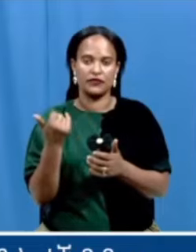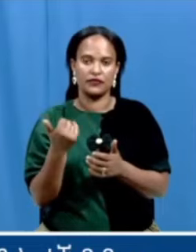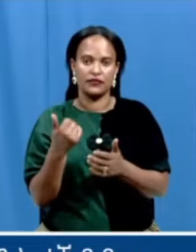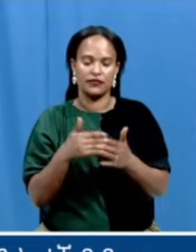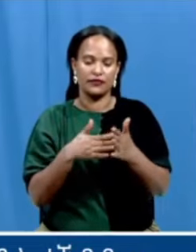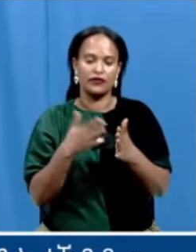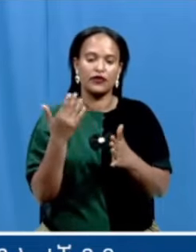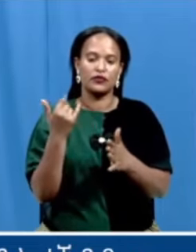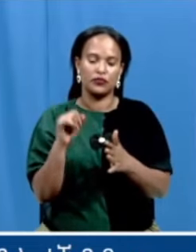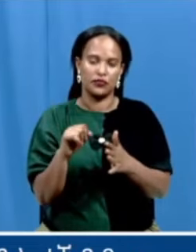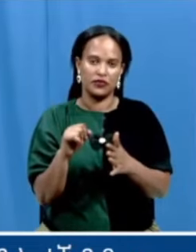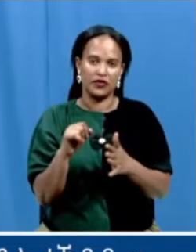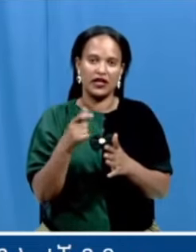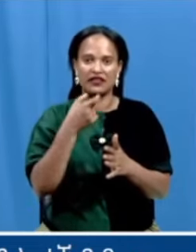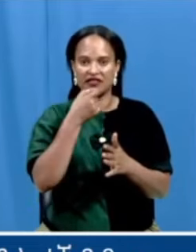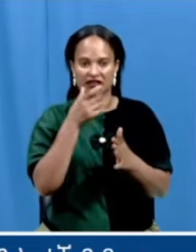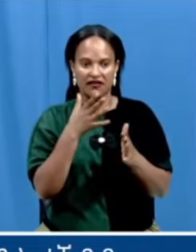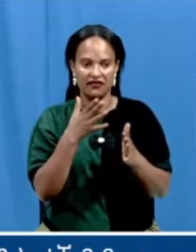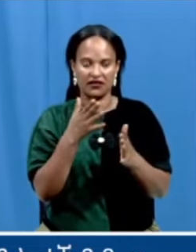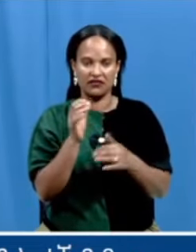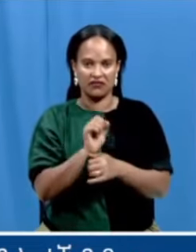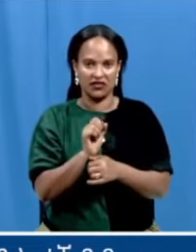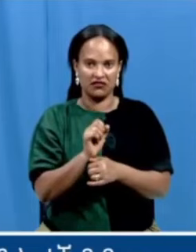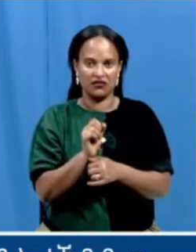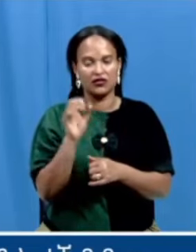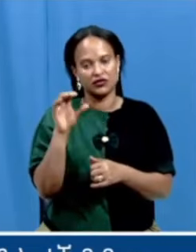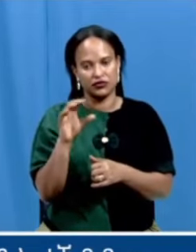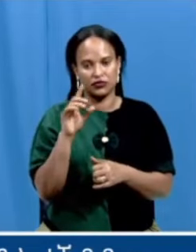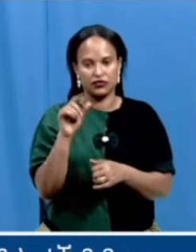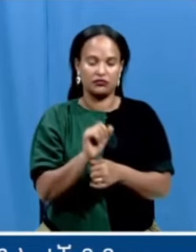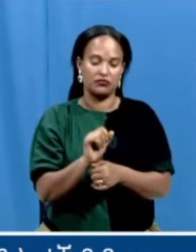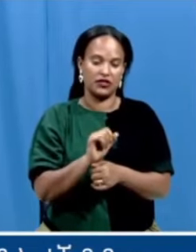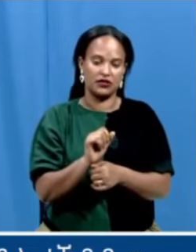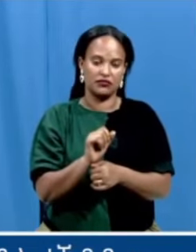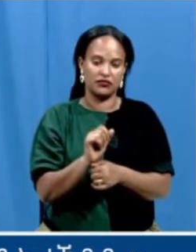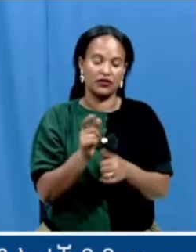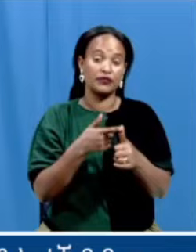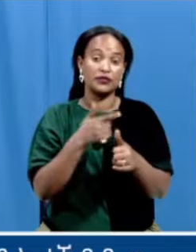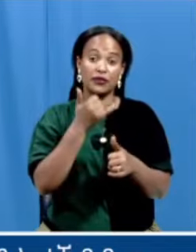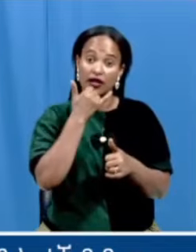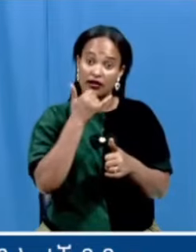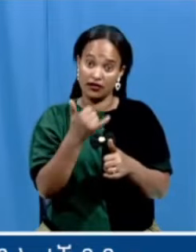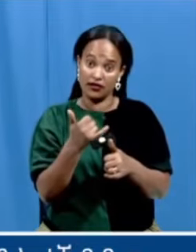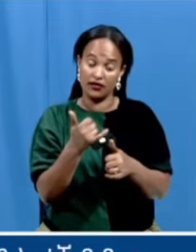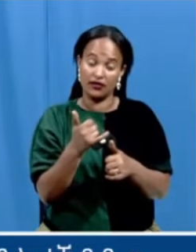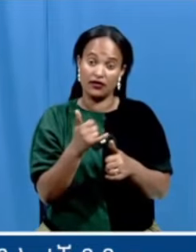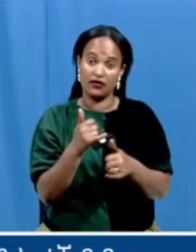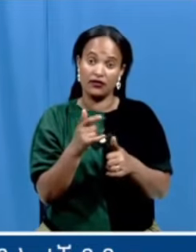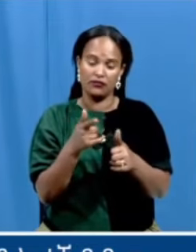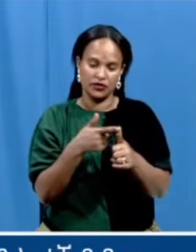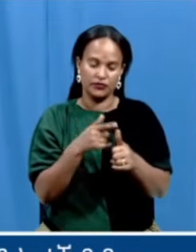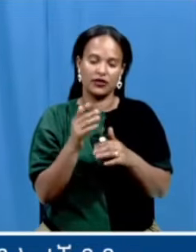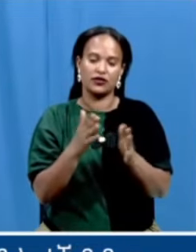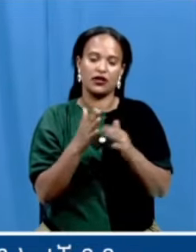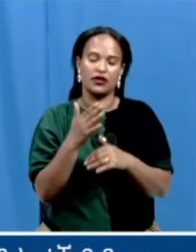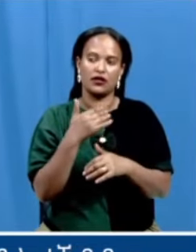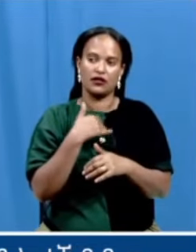ዕንቅፋት ነይርዎ እቲ ናይ ትራፊክ ግድን እዩ እውን ተን መኪና ካብ መጀመርያ ጌጋ ነይሩ። በቃ ከም ጋንታ እውን ብደንብ ተዘጋጅና